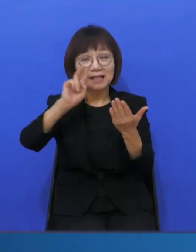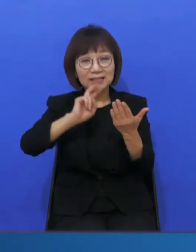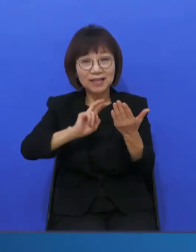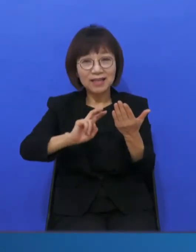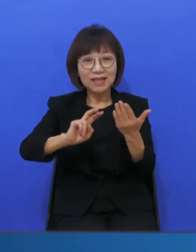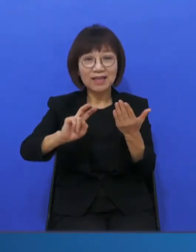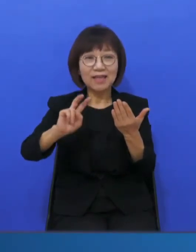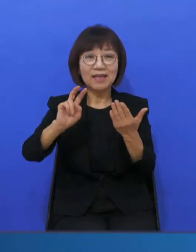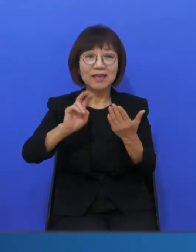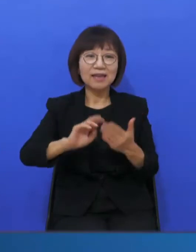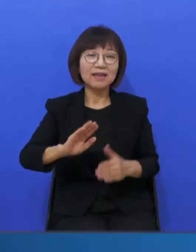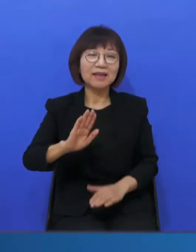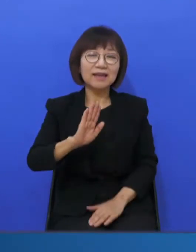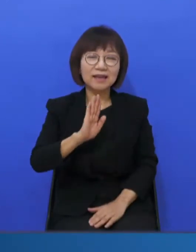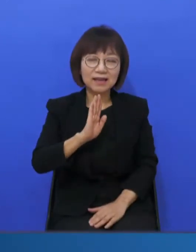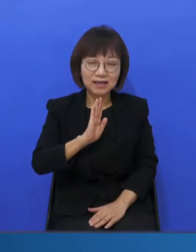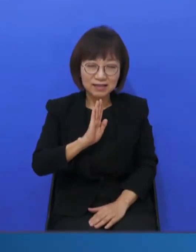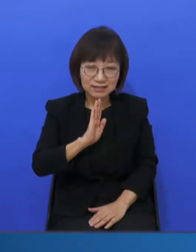화답하겠네.